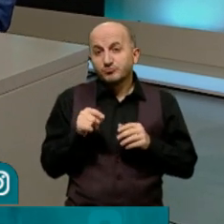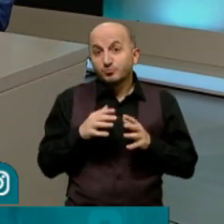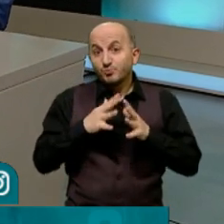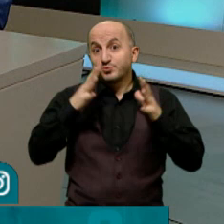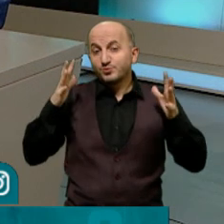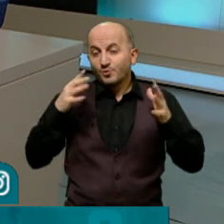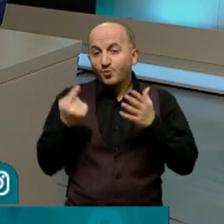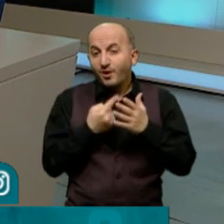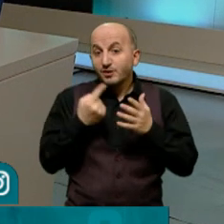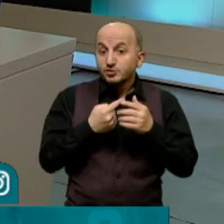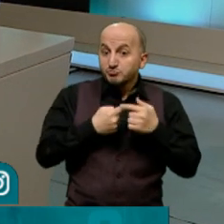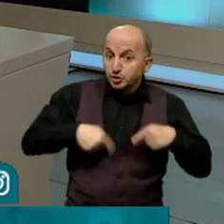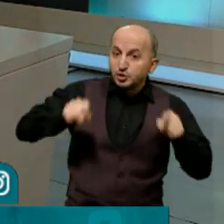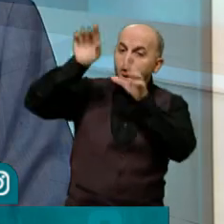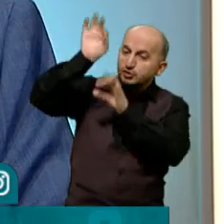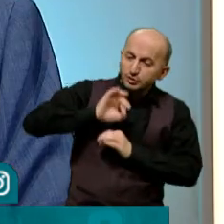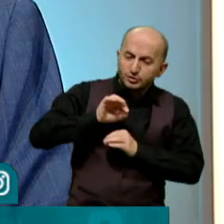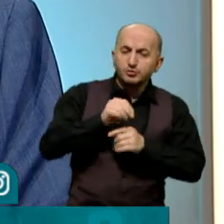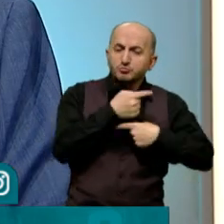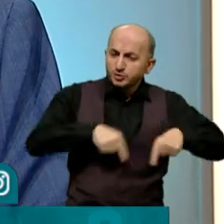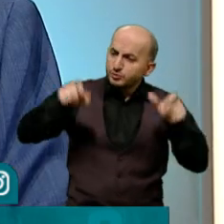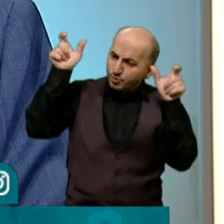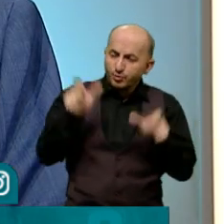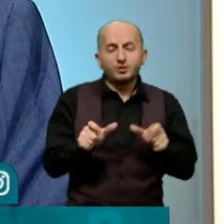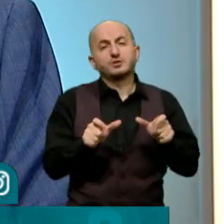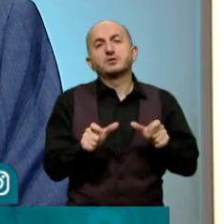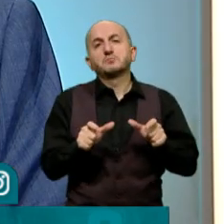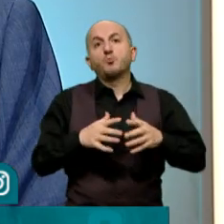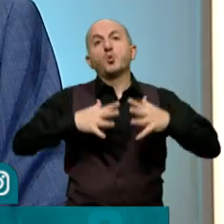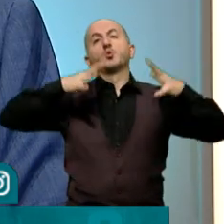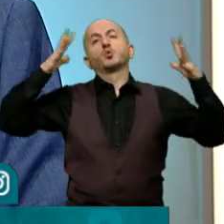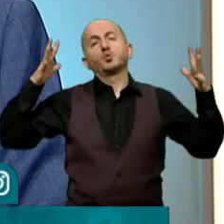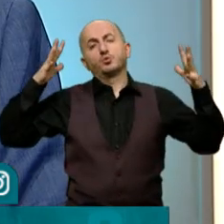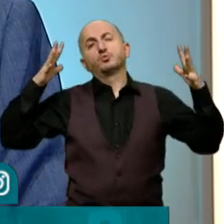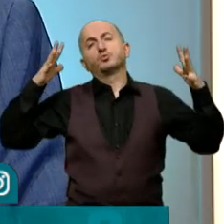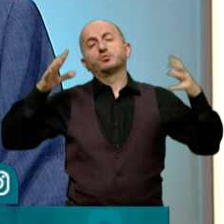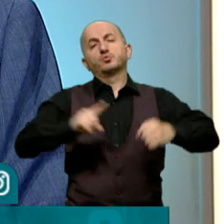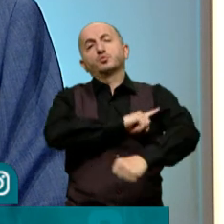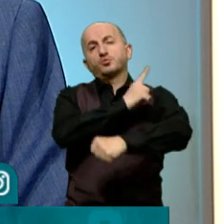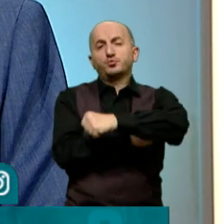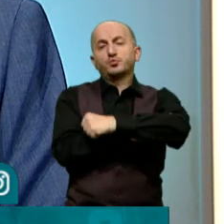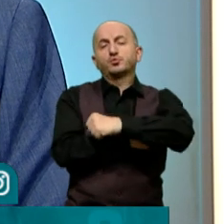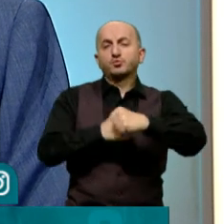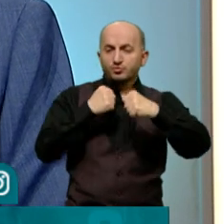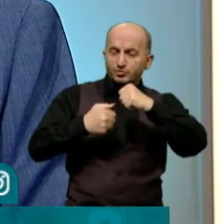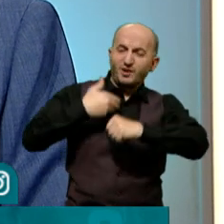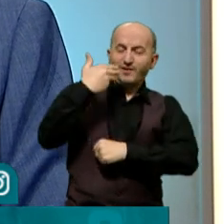Yani Kur'an'ı biz indirdik. Onu biz koruyacağız. Azamet güç ifade eden, etmek güç, kudret ifade eden